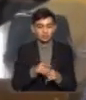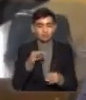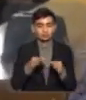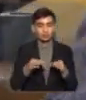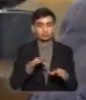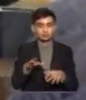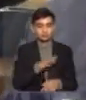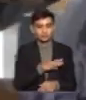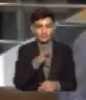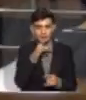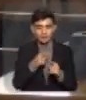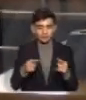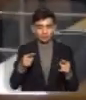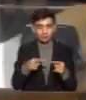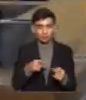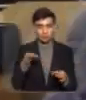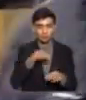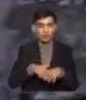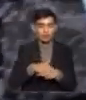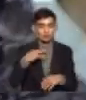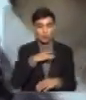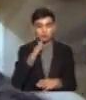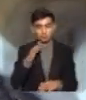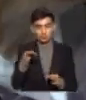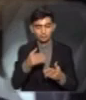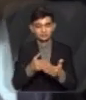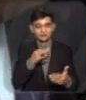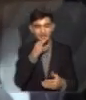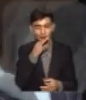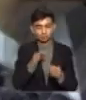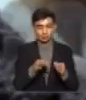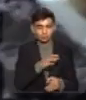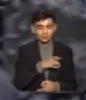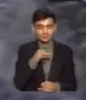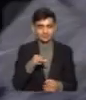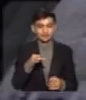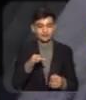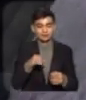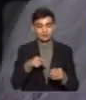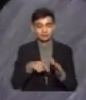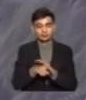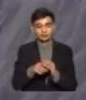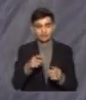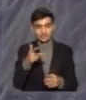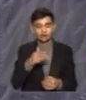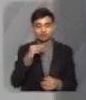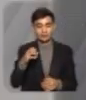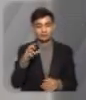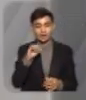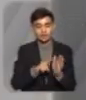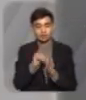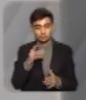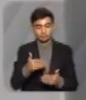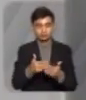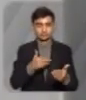Соттағылар белгіленген уақытта халық көбейіп кетеді ме деп секем алды ма, осылайша бүгінгі сот отырысы аяқ асты. Уақытынан 3 сағат бұрын басталып